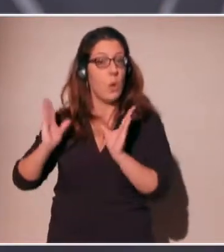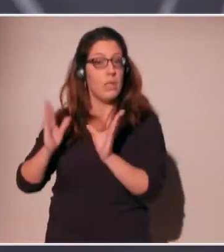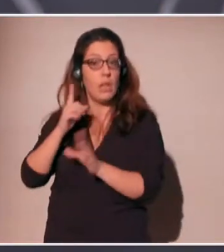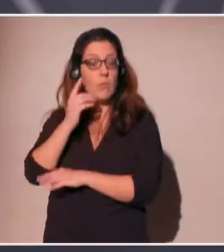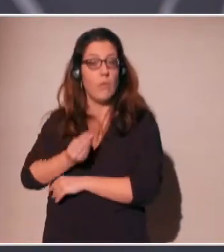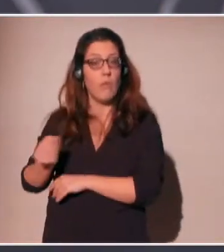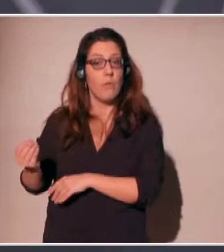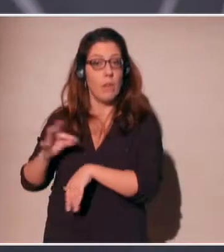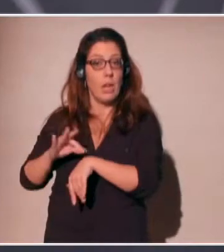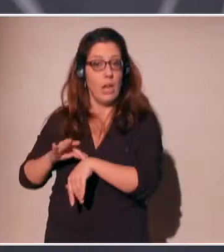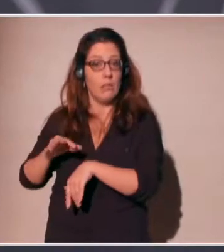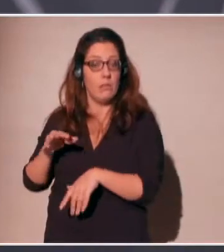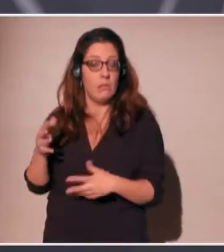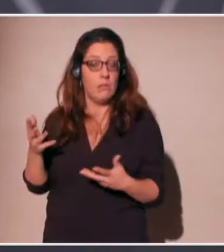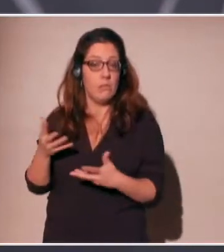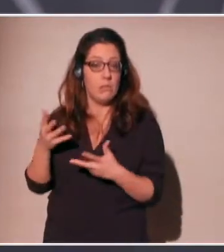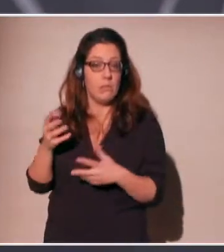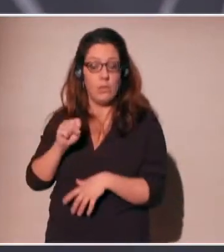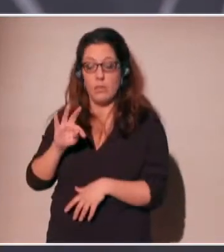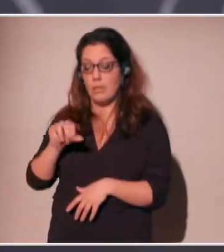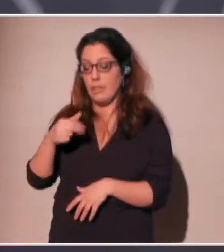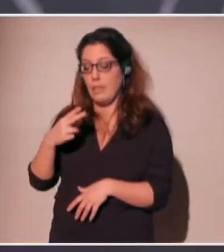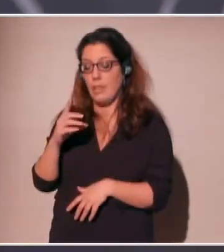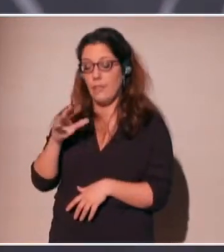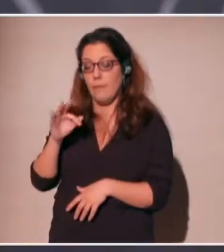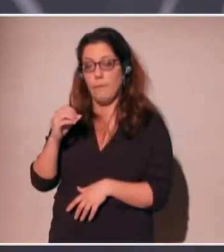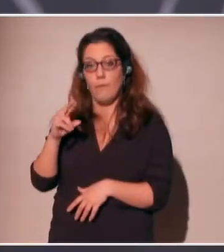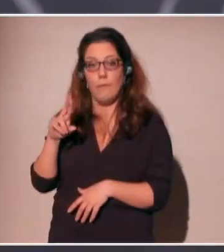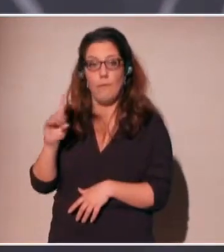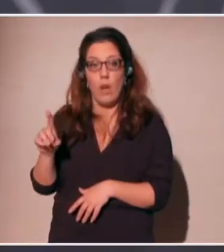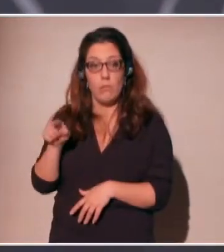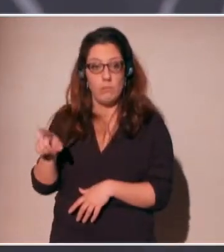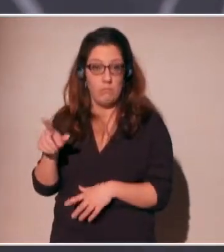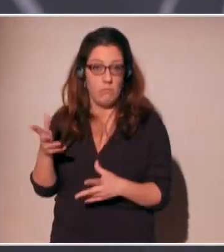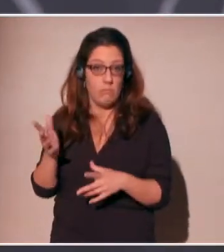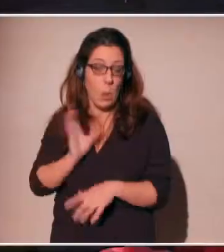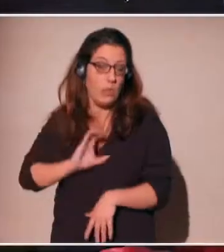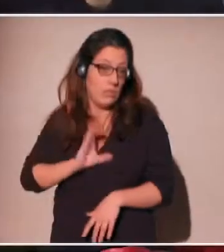enfants malades de Stanford, et on essaye